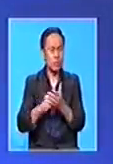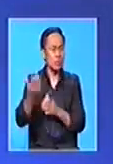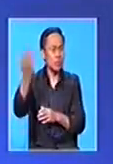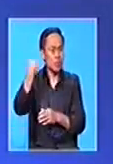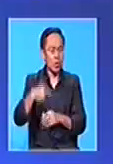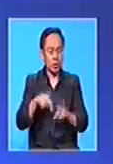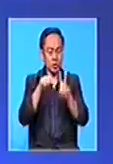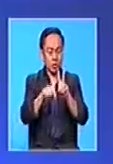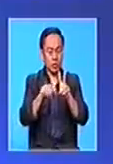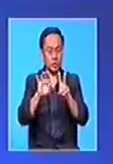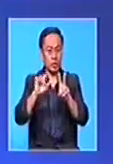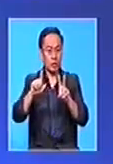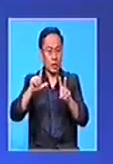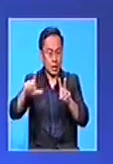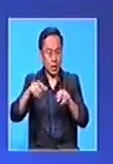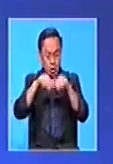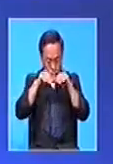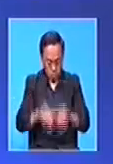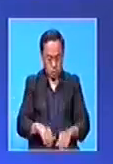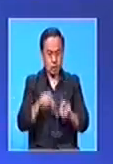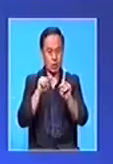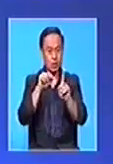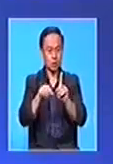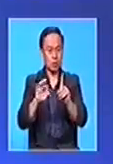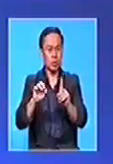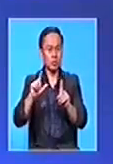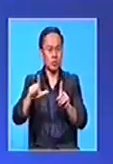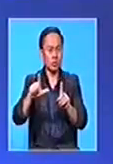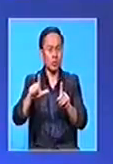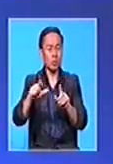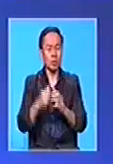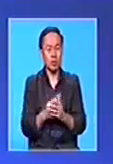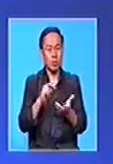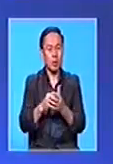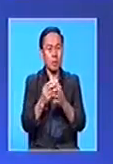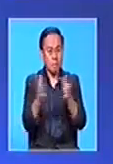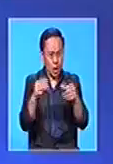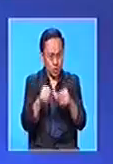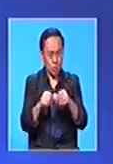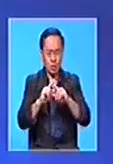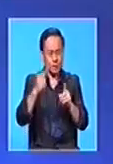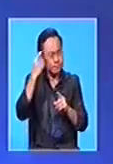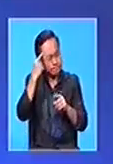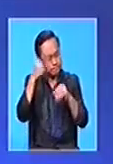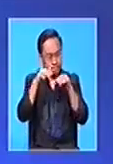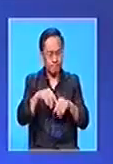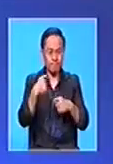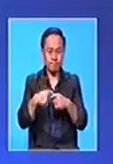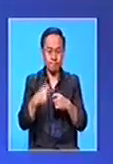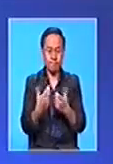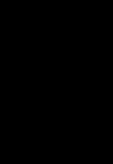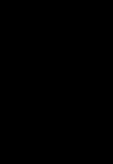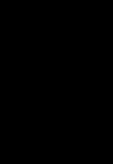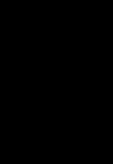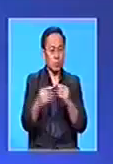2.91ล้านไร่เหลือ 1.92 ล้านไร่ก็ยังคงเยอะอยู่นะครับแต่ไม่รู้จะทำไงเหมือนกันแต่น้ำมันก็น้อยล